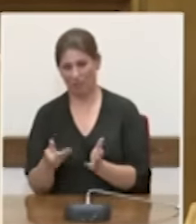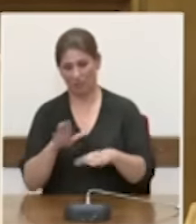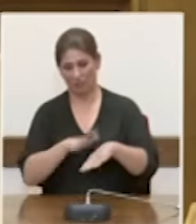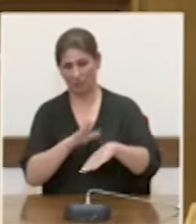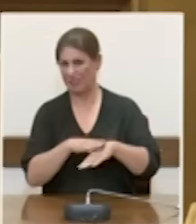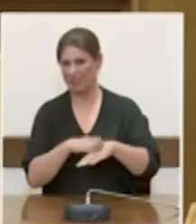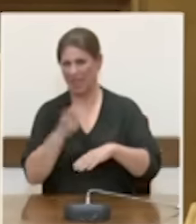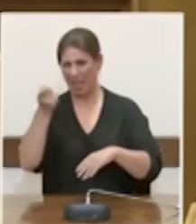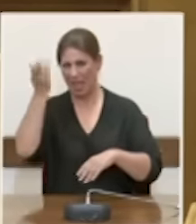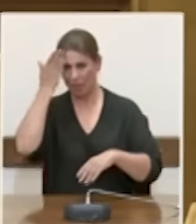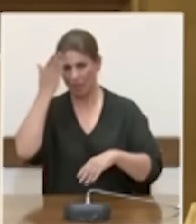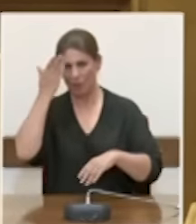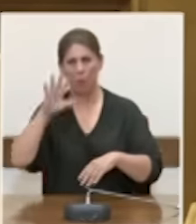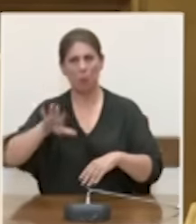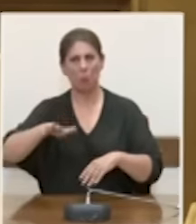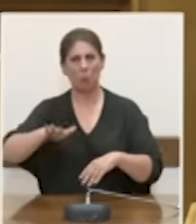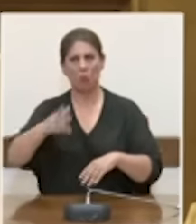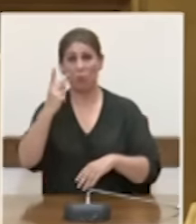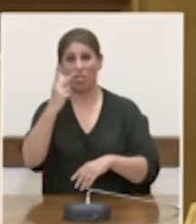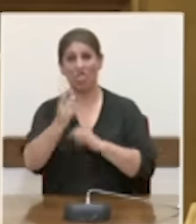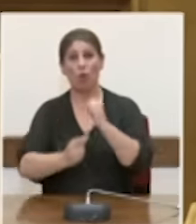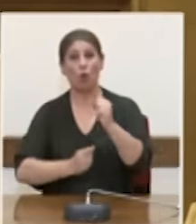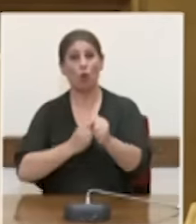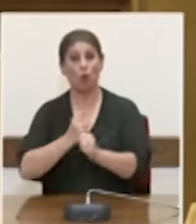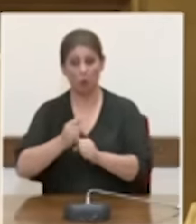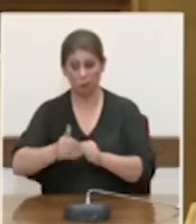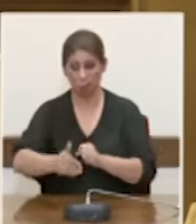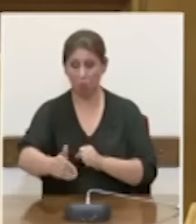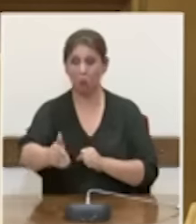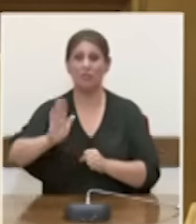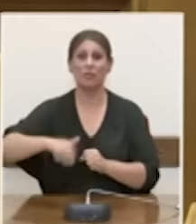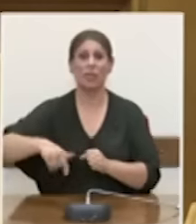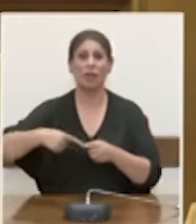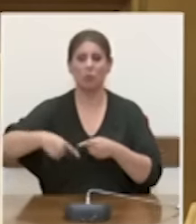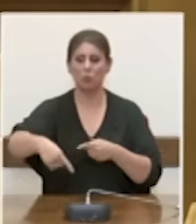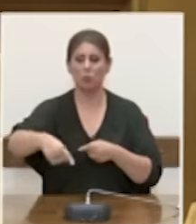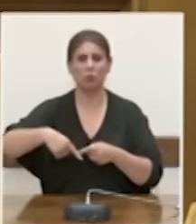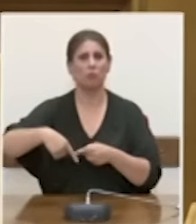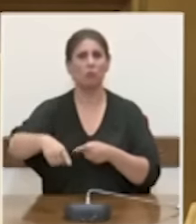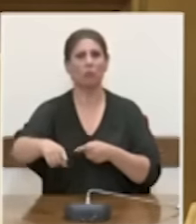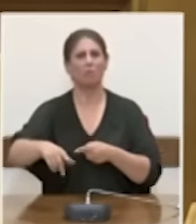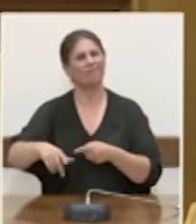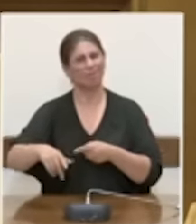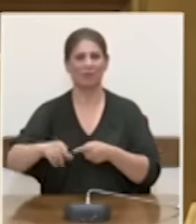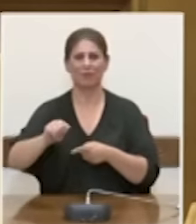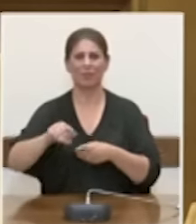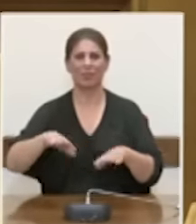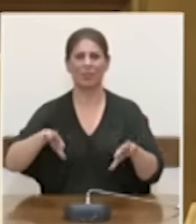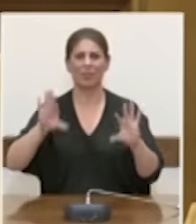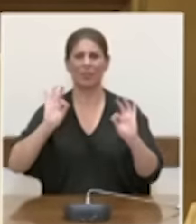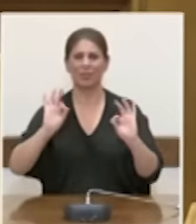ακρίβειας κράτησε περίπου 2 χρόνια, το τελευταίο διάστημα το έχετε ρίξει και στο virtual